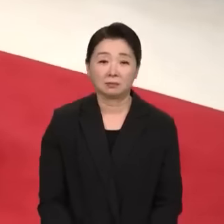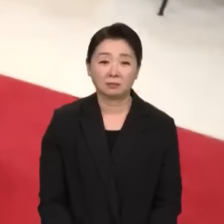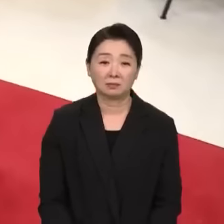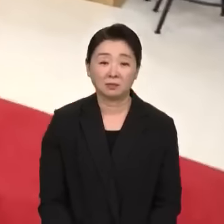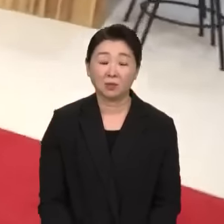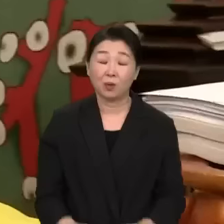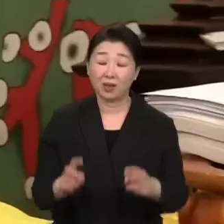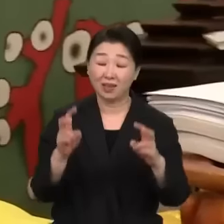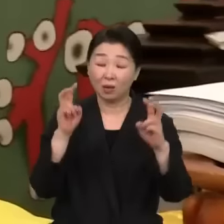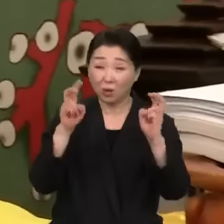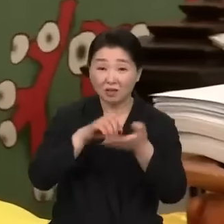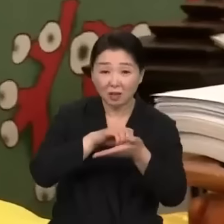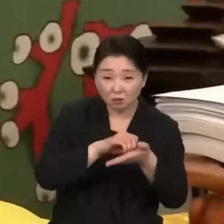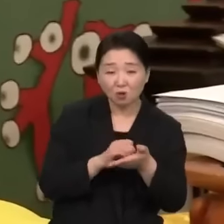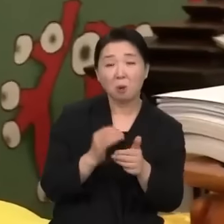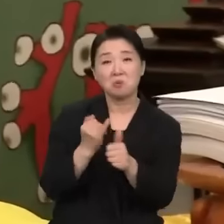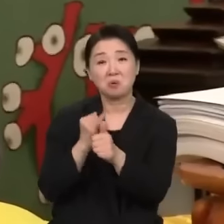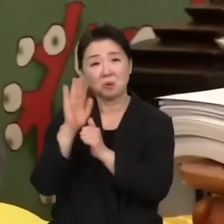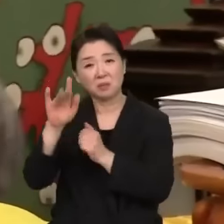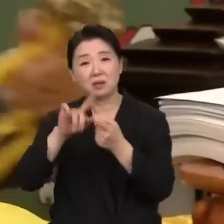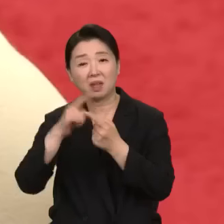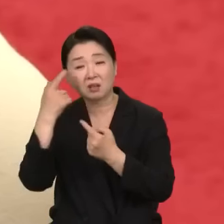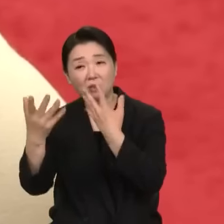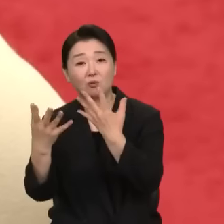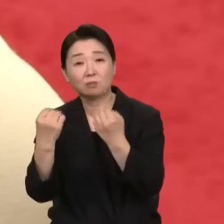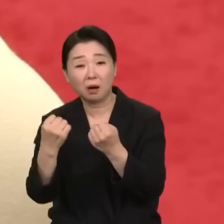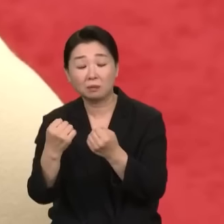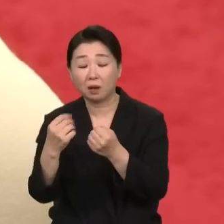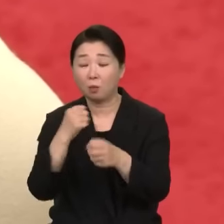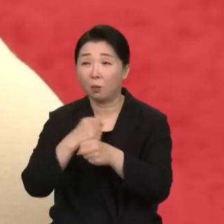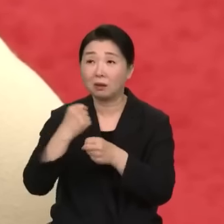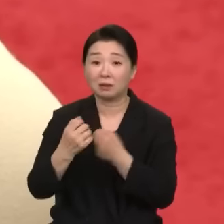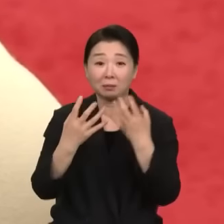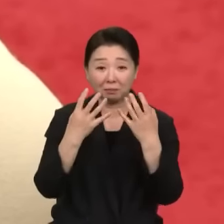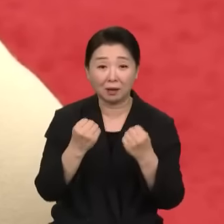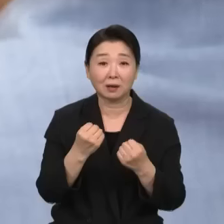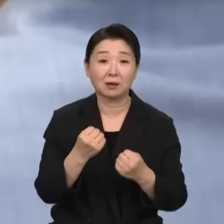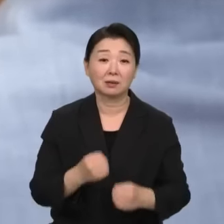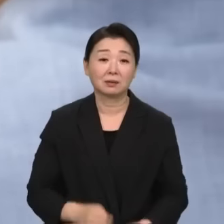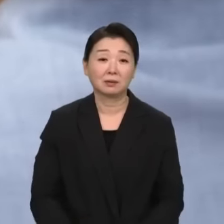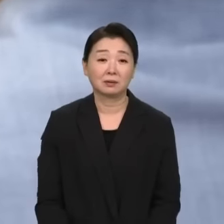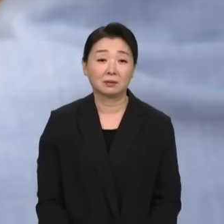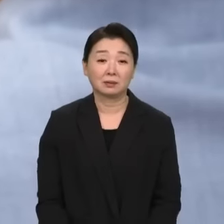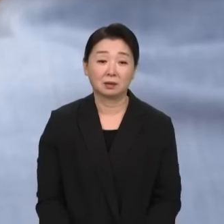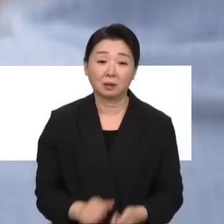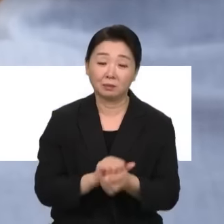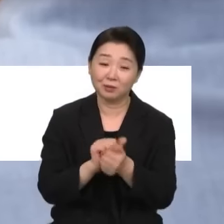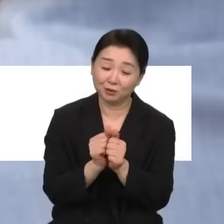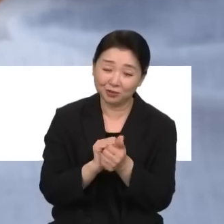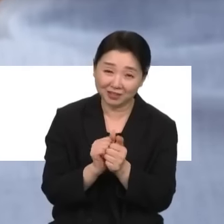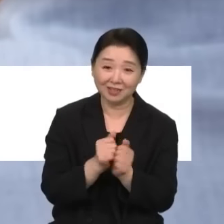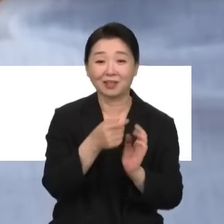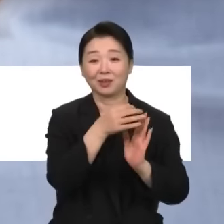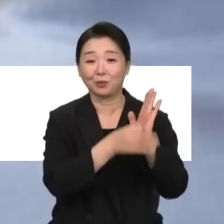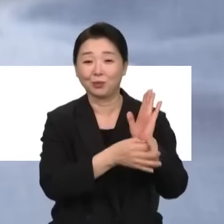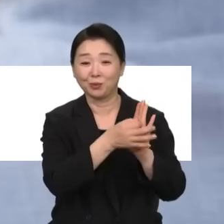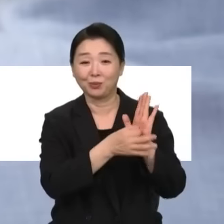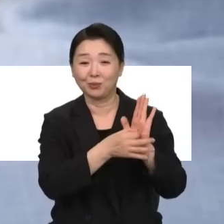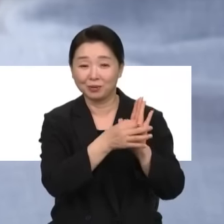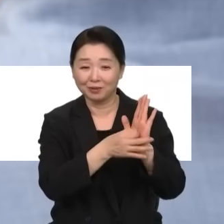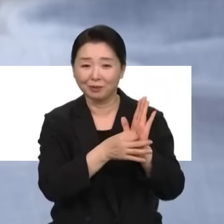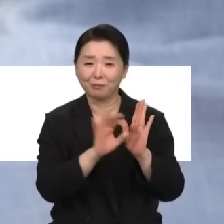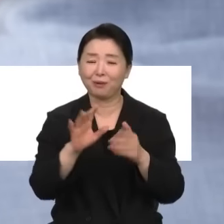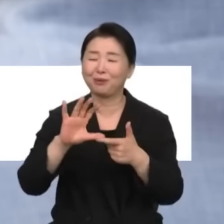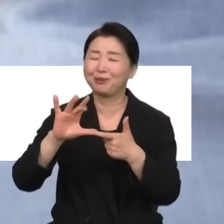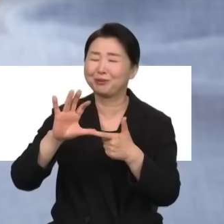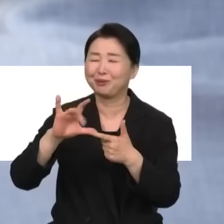취업과 결혼, 미래에 대한 질문이 많지만 황당한 경우도 많아졌다고 합니다. 주식이라든지 코인이라든지 뭐